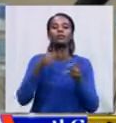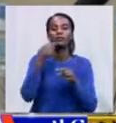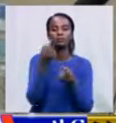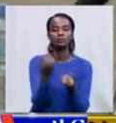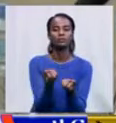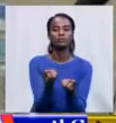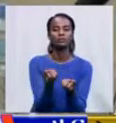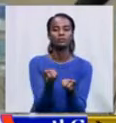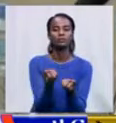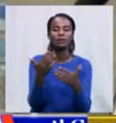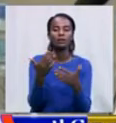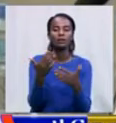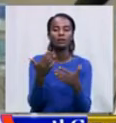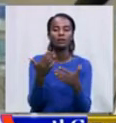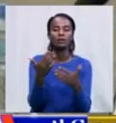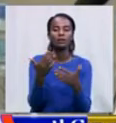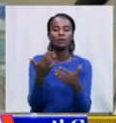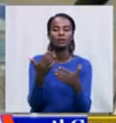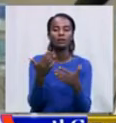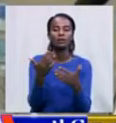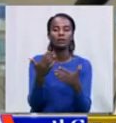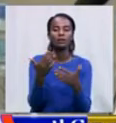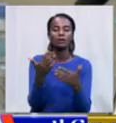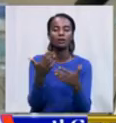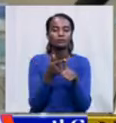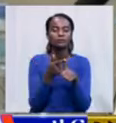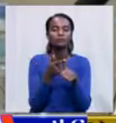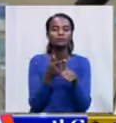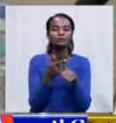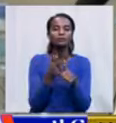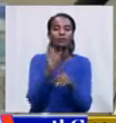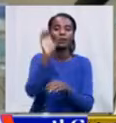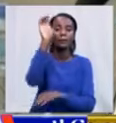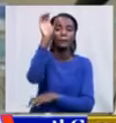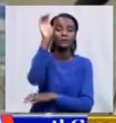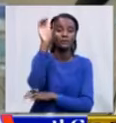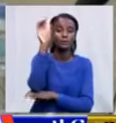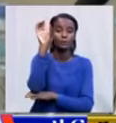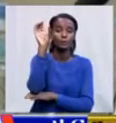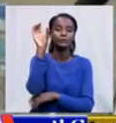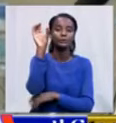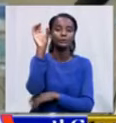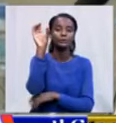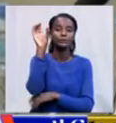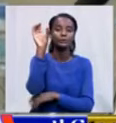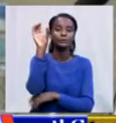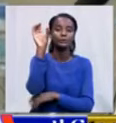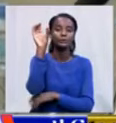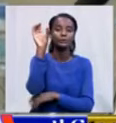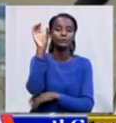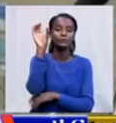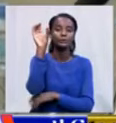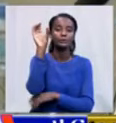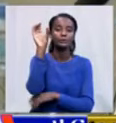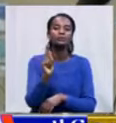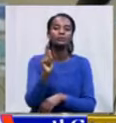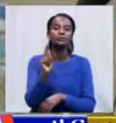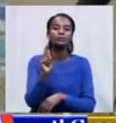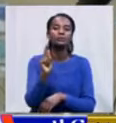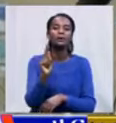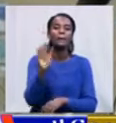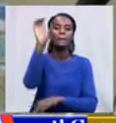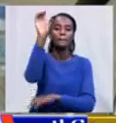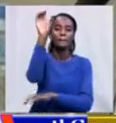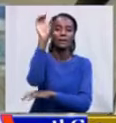ነገር ተለይቷል አንደኛ መስጊዶች እንግዲህ ረመዳን